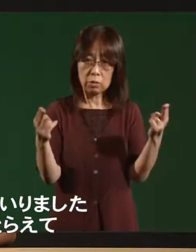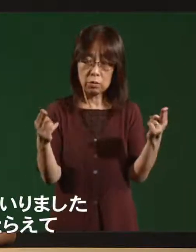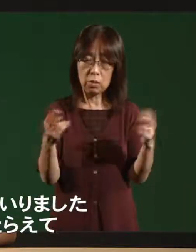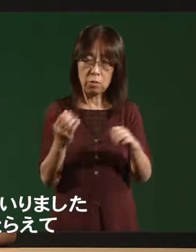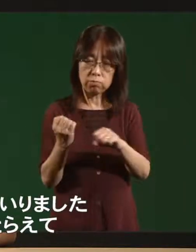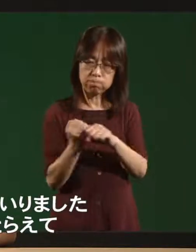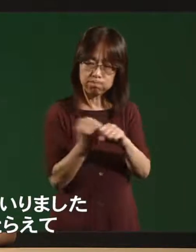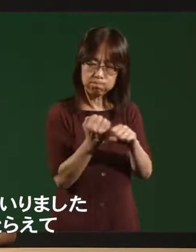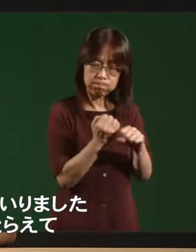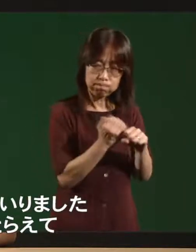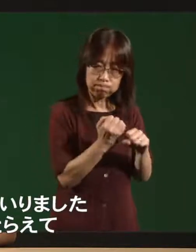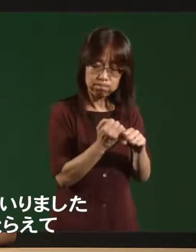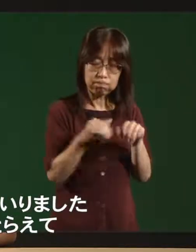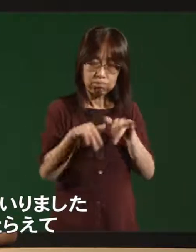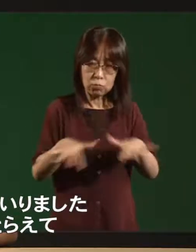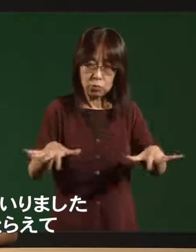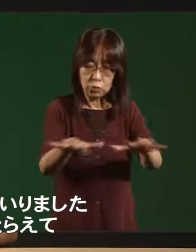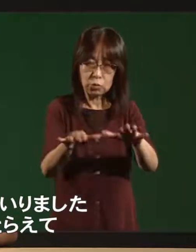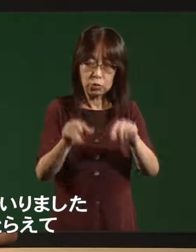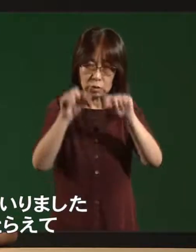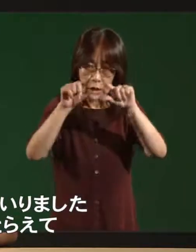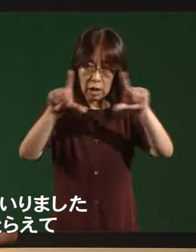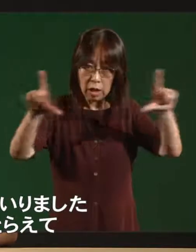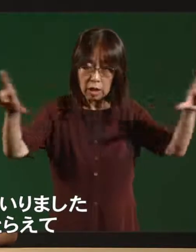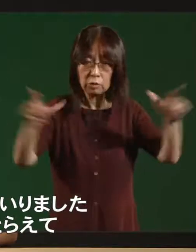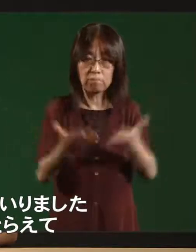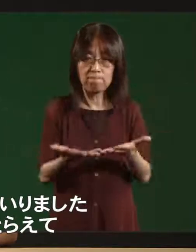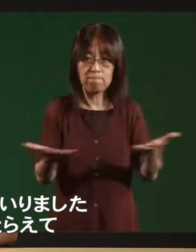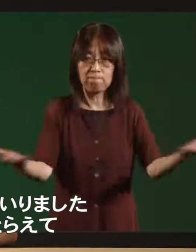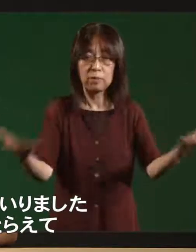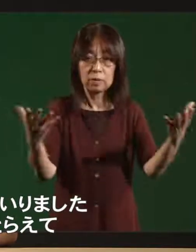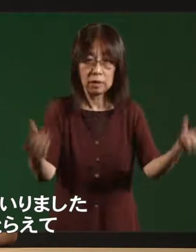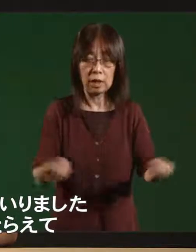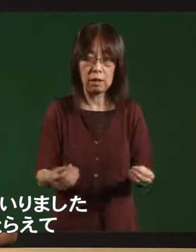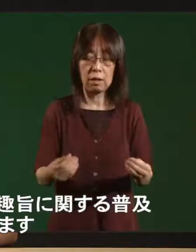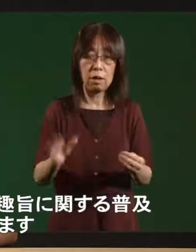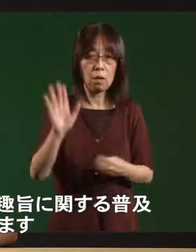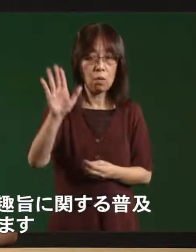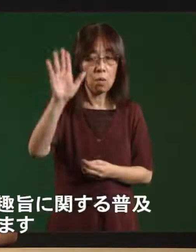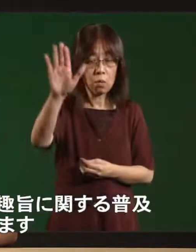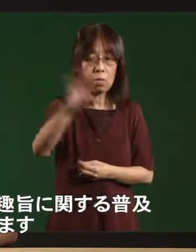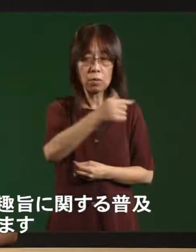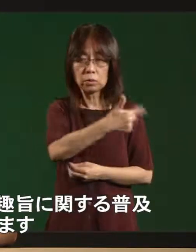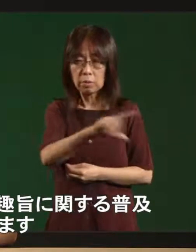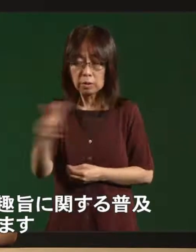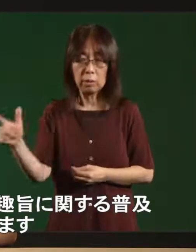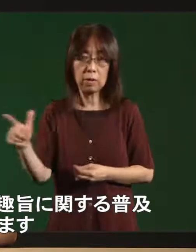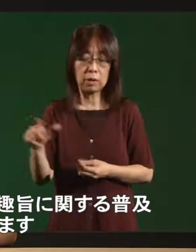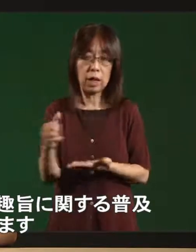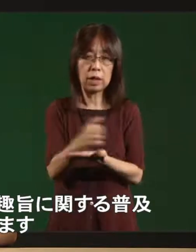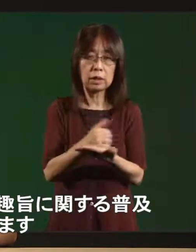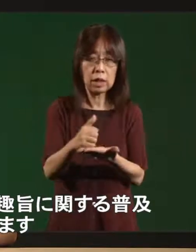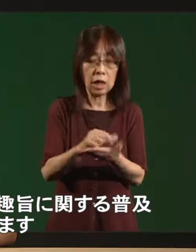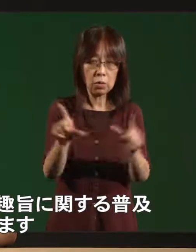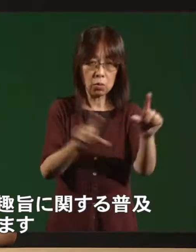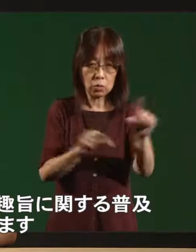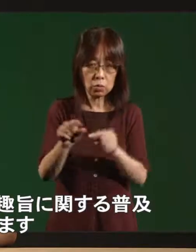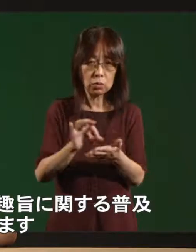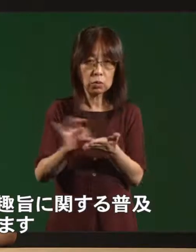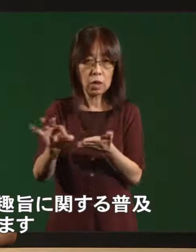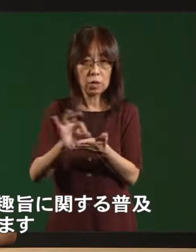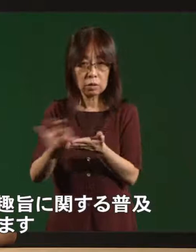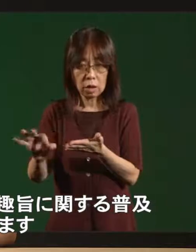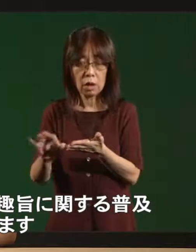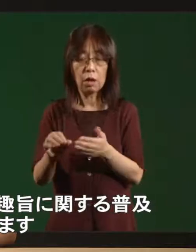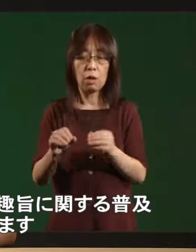を進めてまいりました今後もさまざまな機会を捉えて障害者差別解消法の趣旨に関する普及